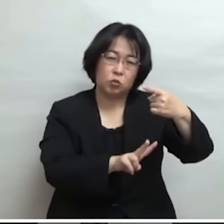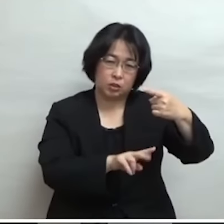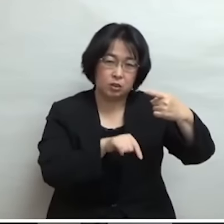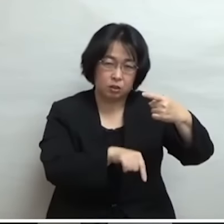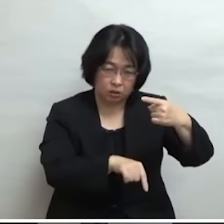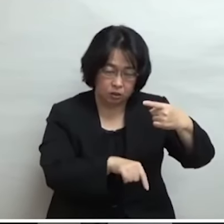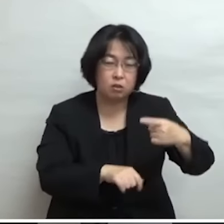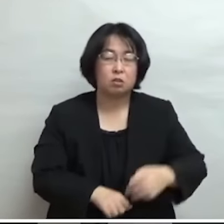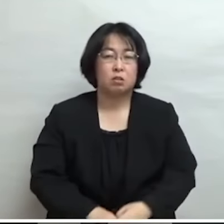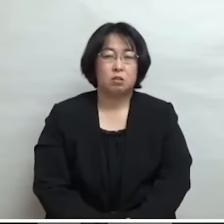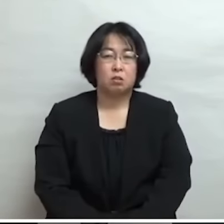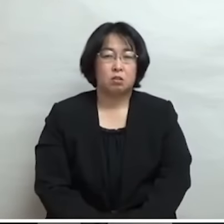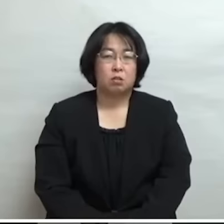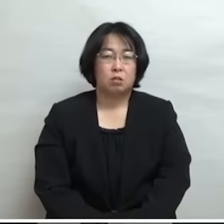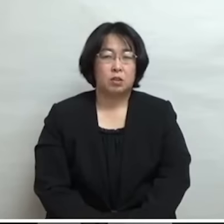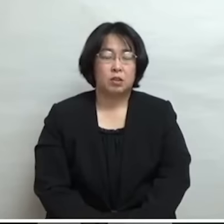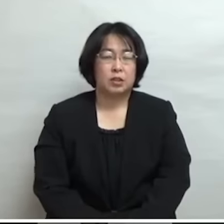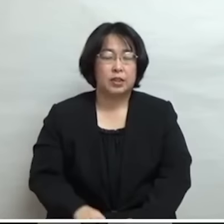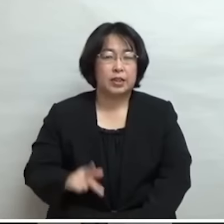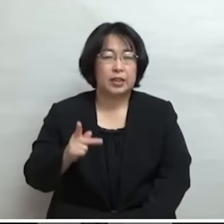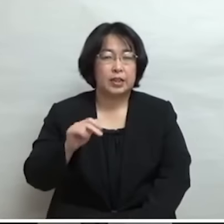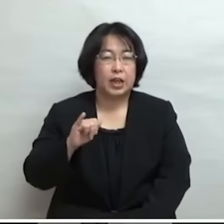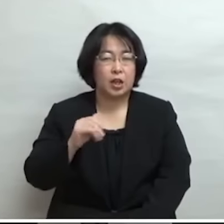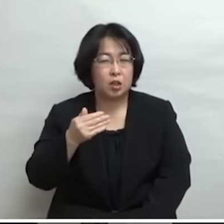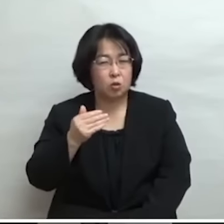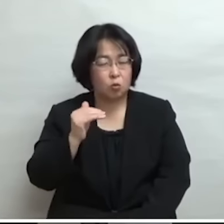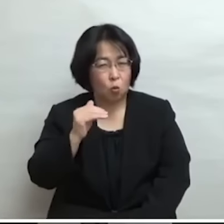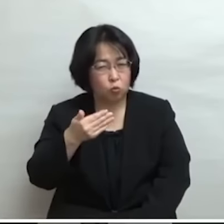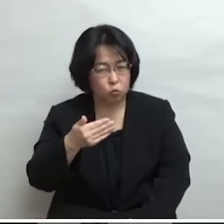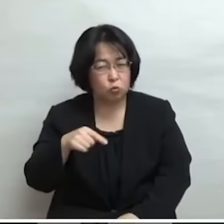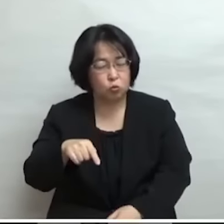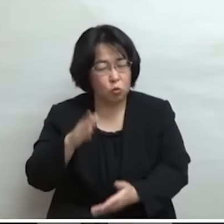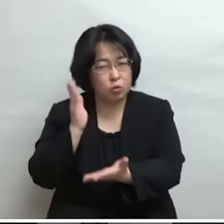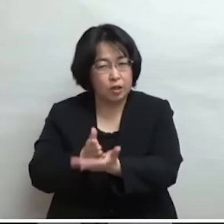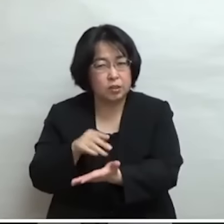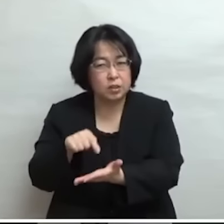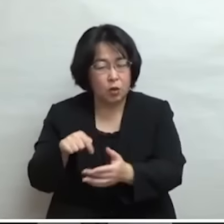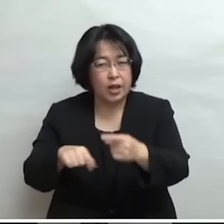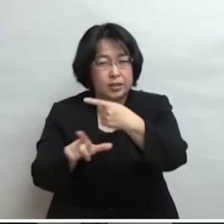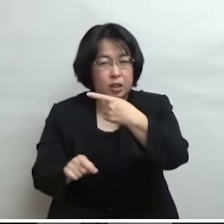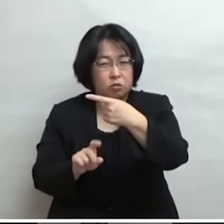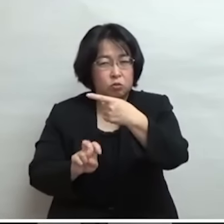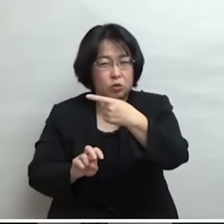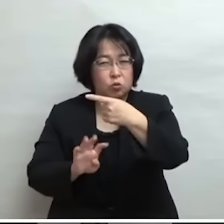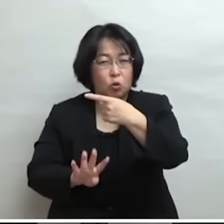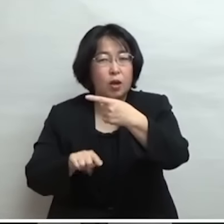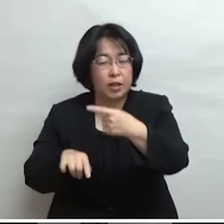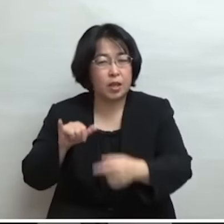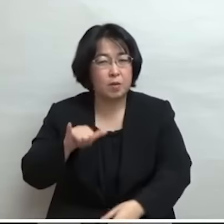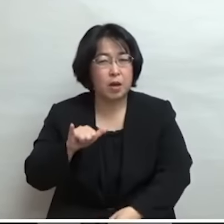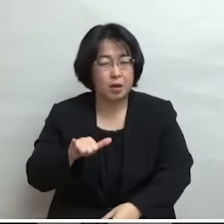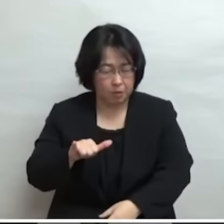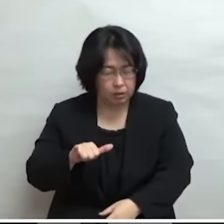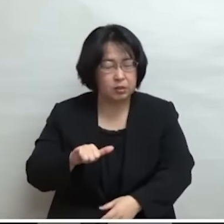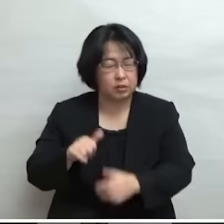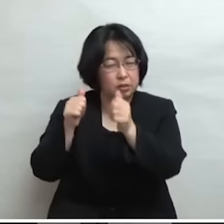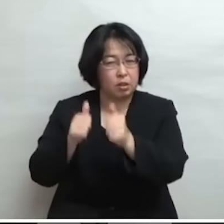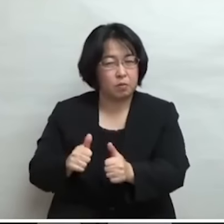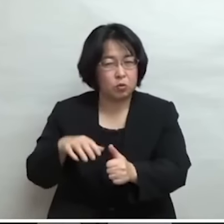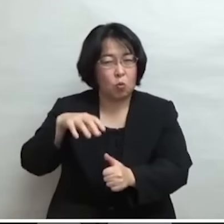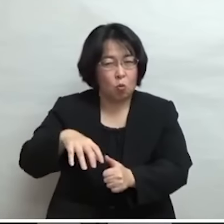ちの、開国の執行停止の申し立ては、1月24日に前橋地裁から申し立てを却下する決定があ